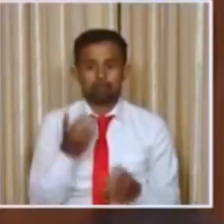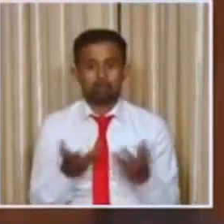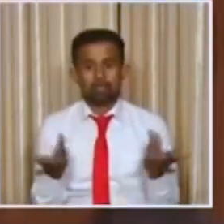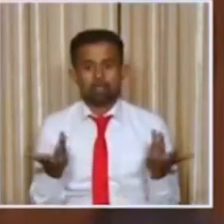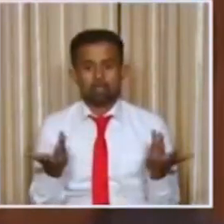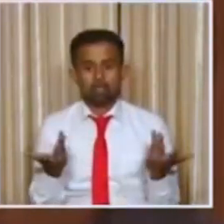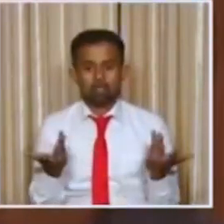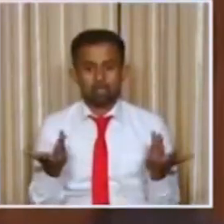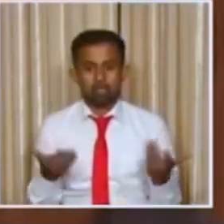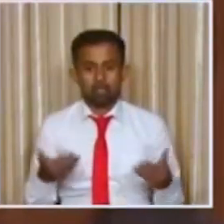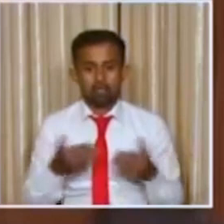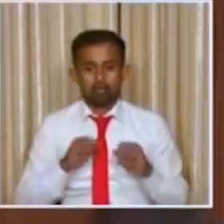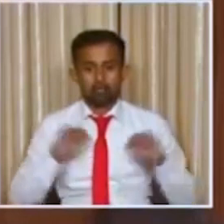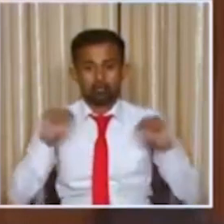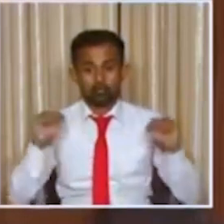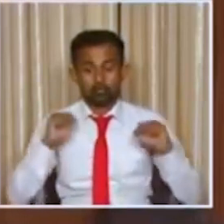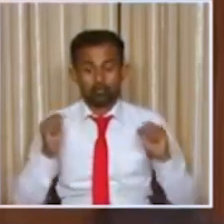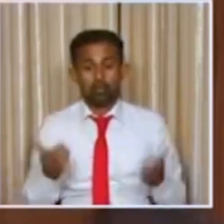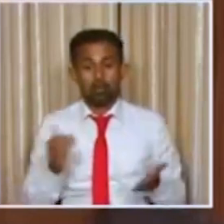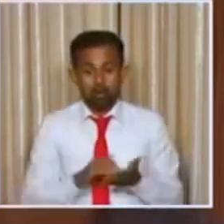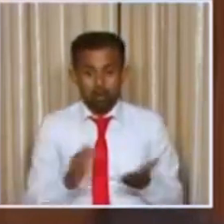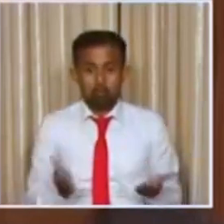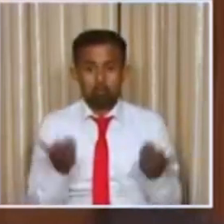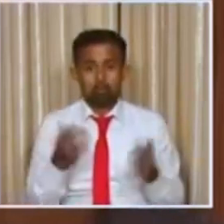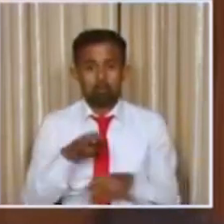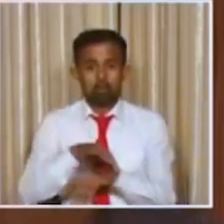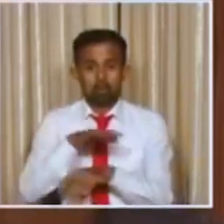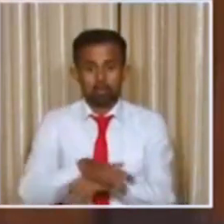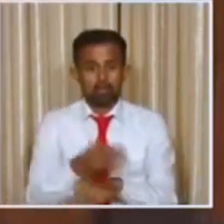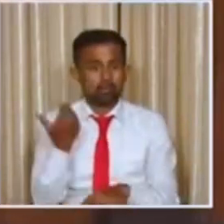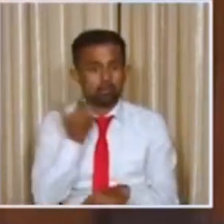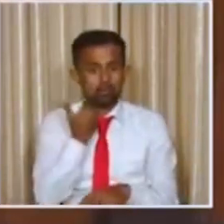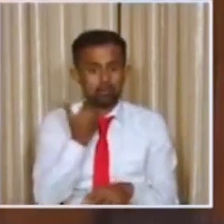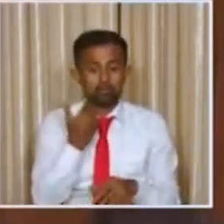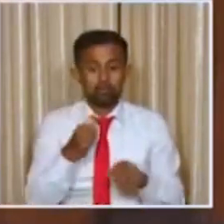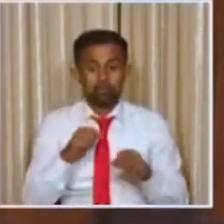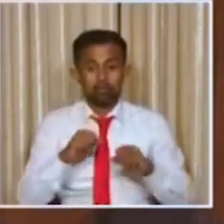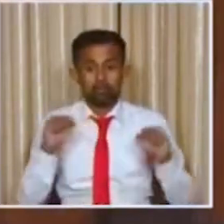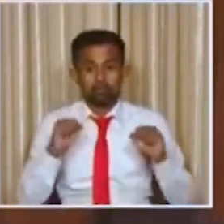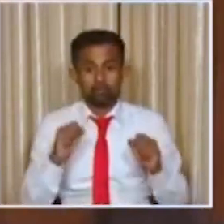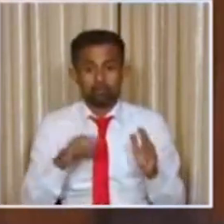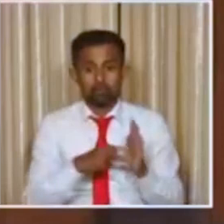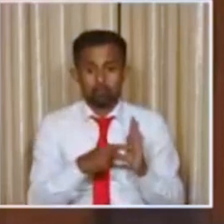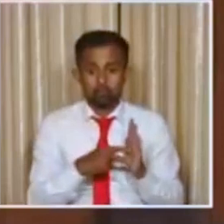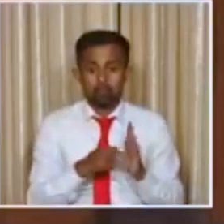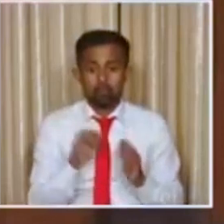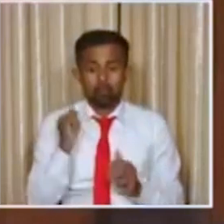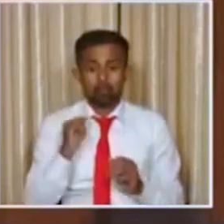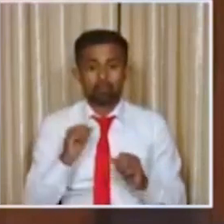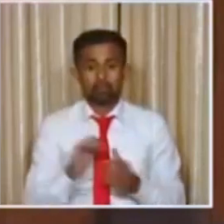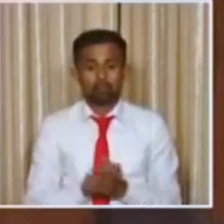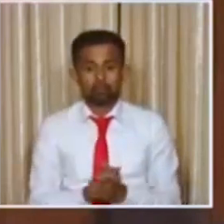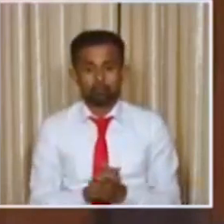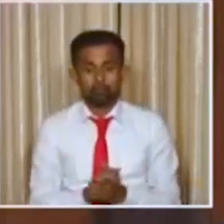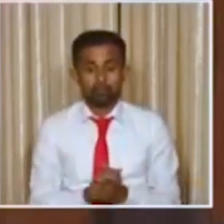අද වෙනකොට අපි දකිනවා උද්ඝෝෂණ මාලාවක් නැවත පටන් ගන්නවා ඩෙන්ගු ඇසිස්ටන්ට්ලා උද්ඝෝෂණ කරනවා ප්‍රොජෙක්ට් ඇසිස්ටන්ට්ලා උද්ඝෝෂණ කරනවා ඒ